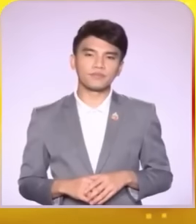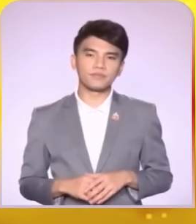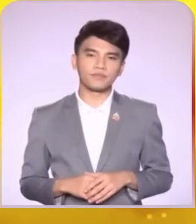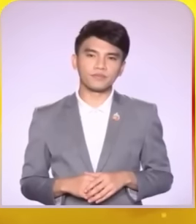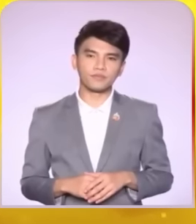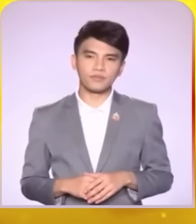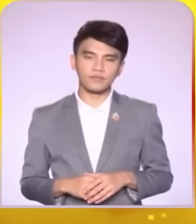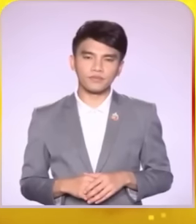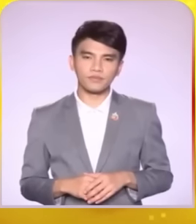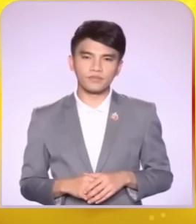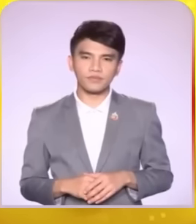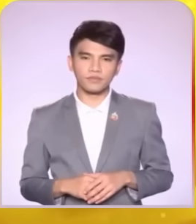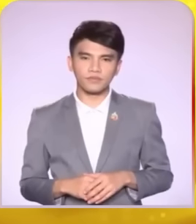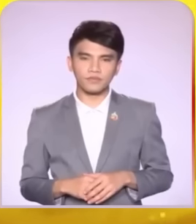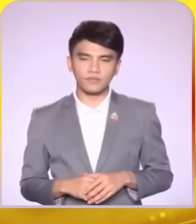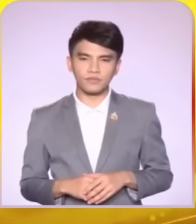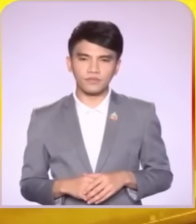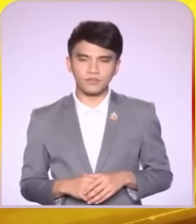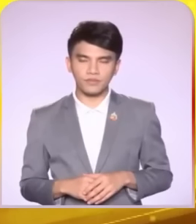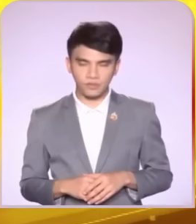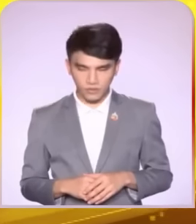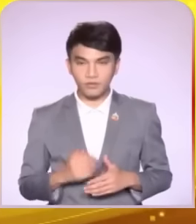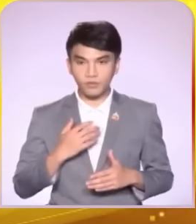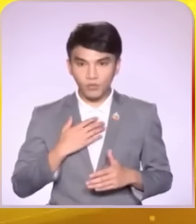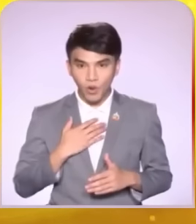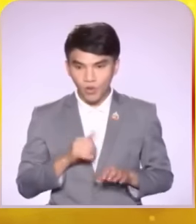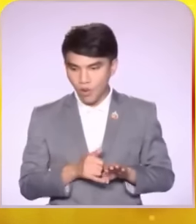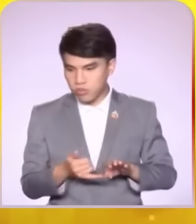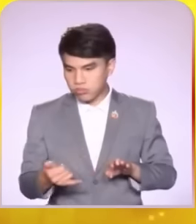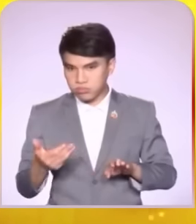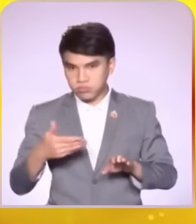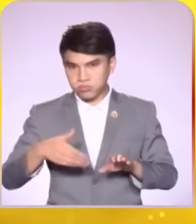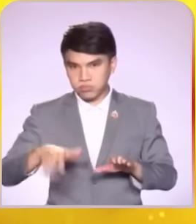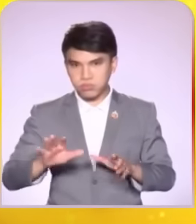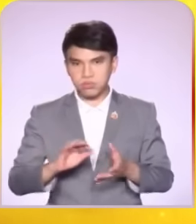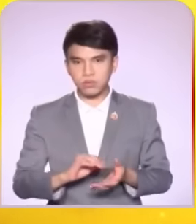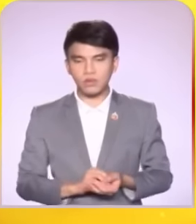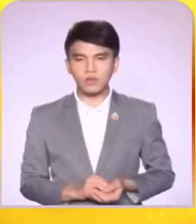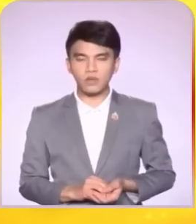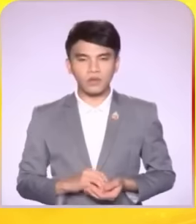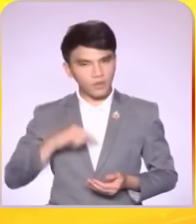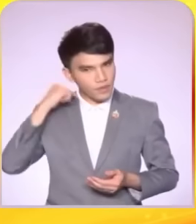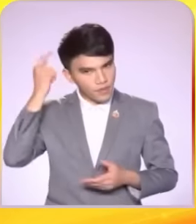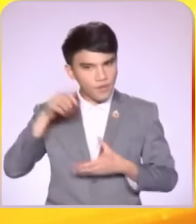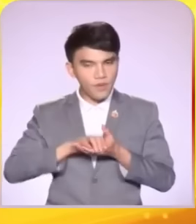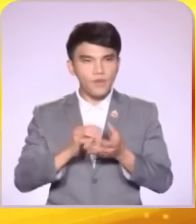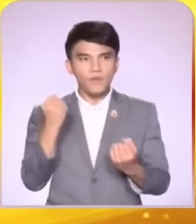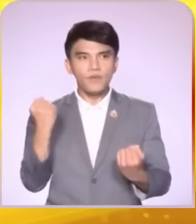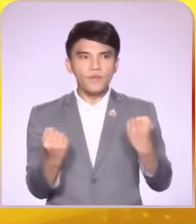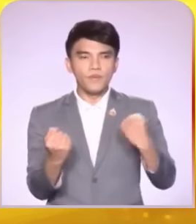ยิงมาต่อคราวนี้ผมก็ลงน้ำตรงคูแล้วตอนนี้ว่าไปตรงจุดนั้นอ่ะเมียเขาอ่ะเป็นคน